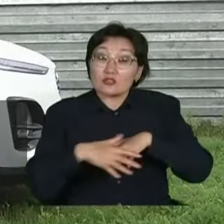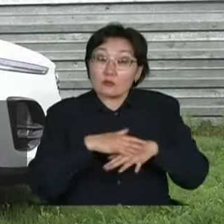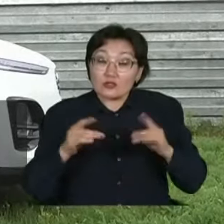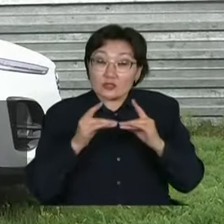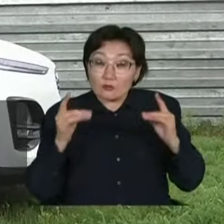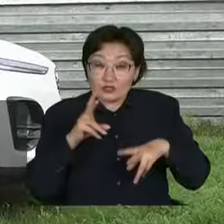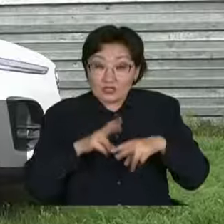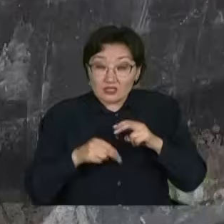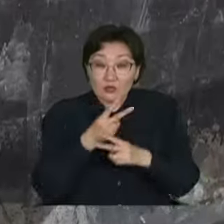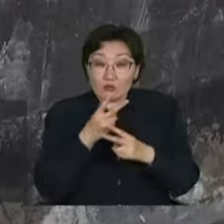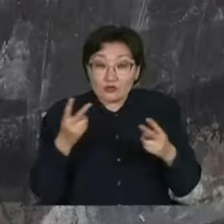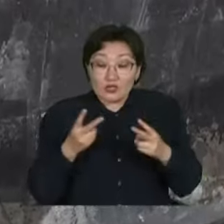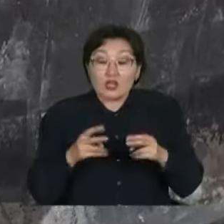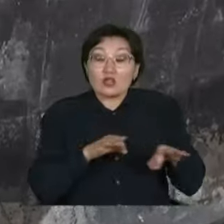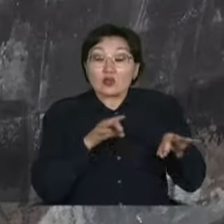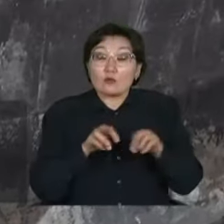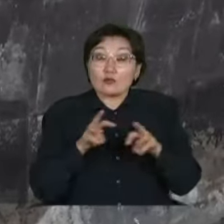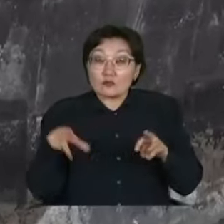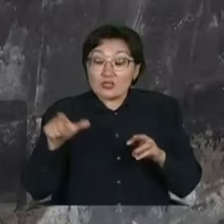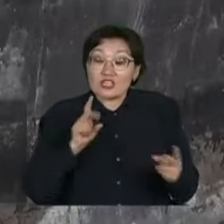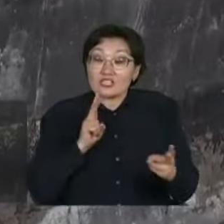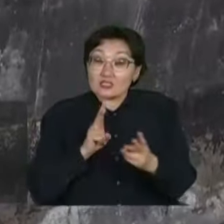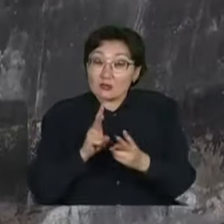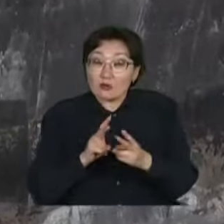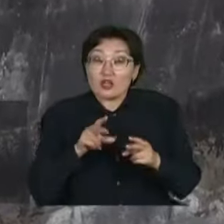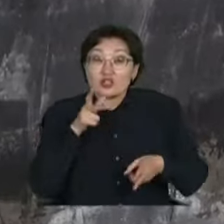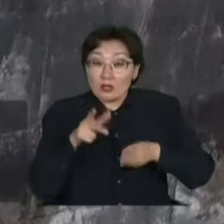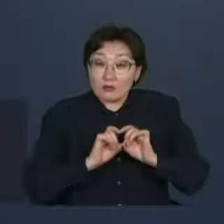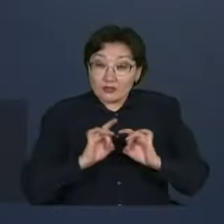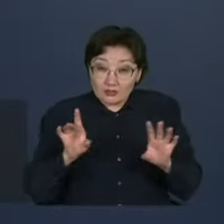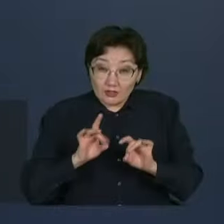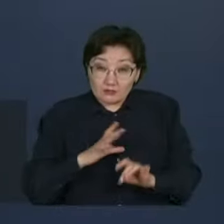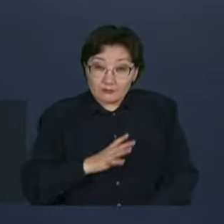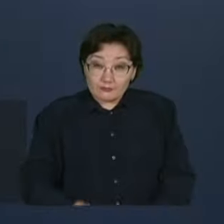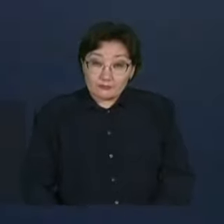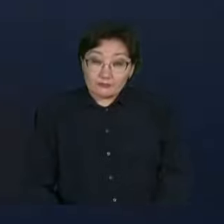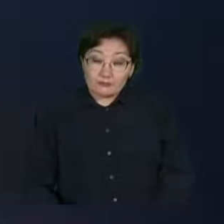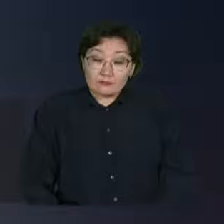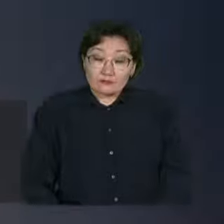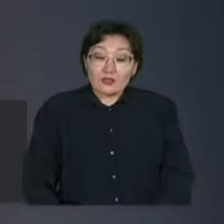көпір құрылысымен танысуға келген көлік министрімен де кездесіп, уәжін жеткізген екен.